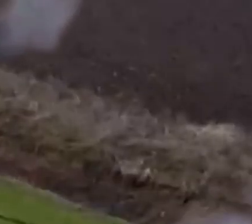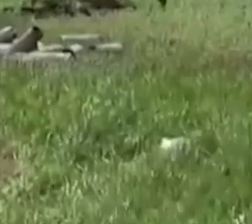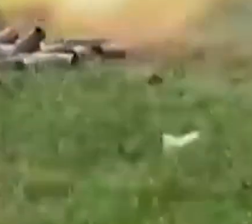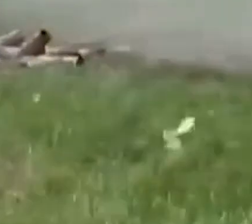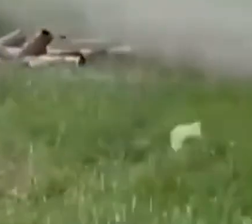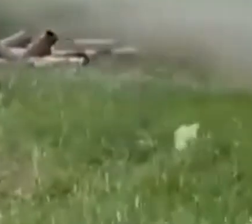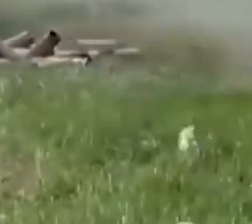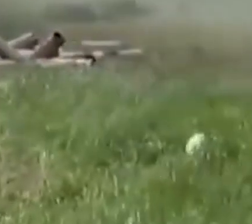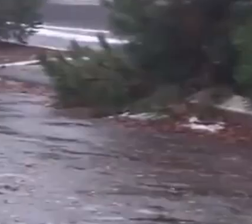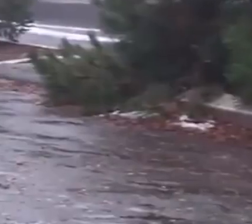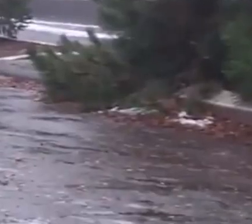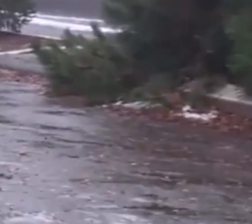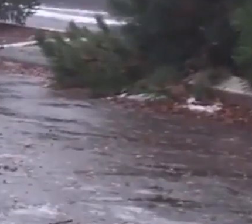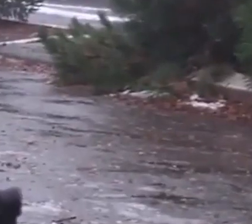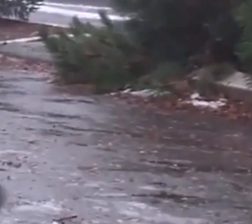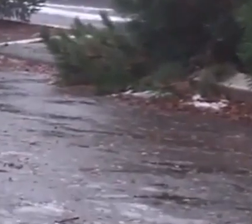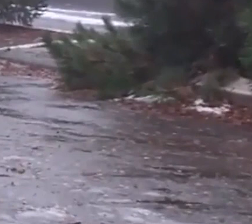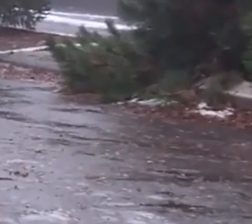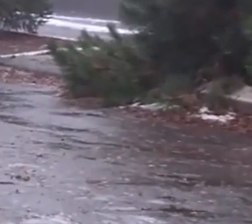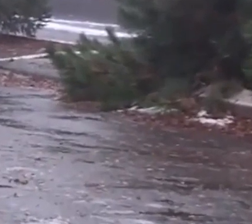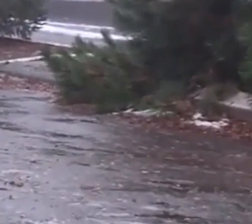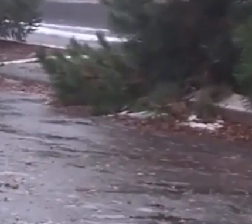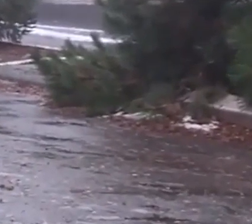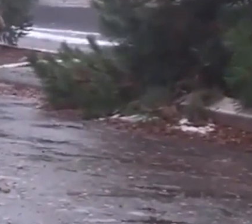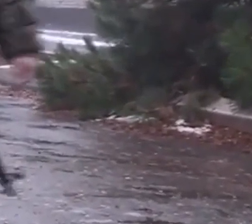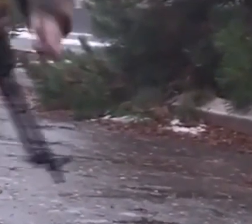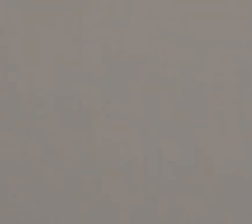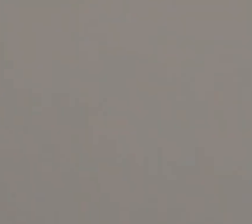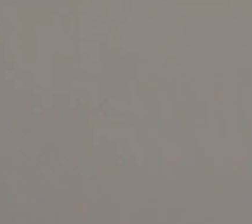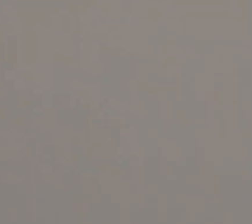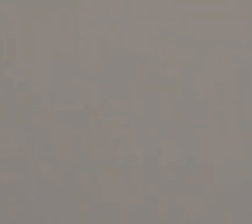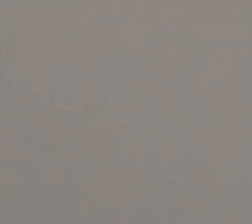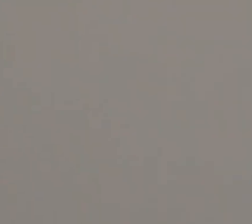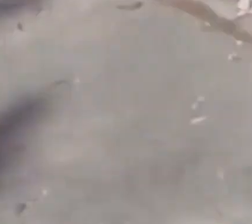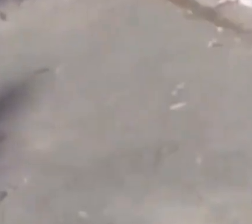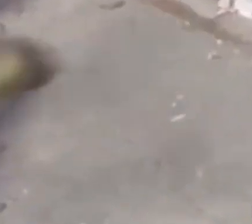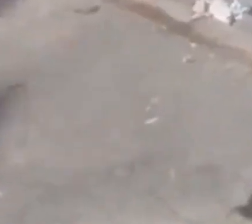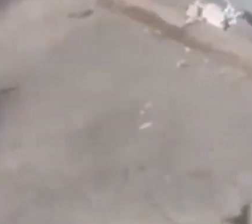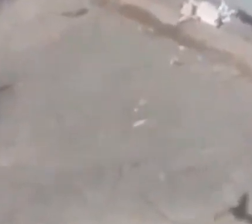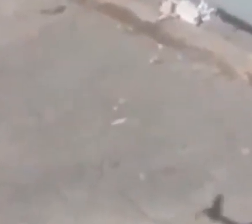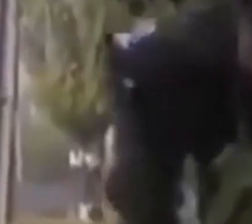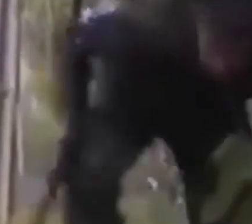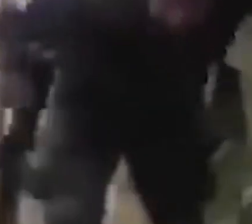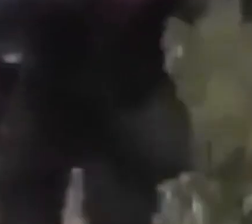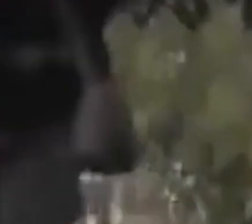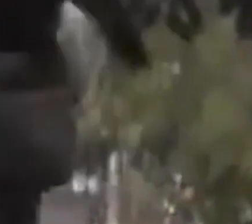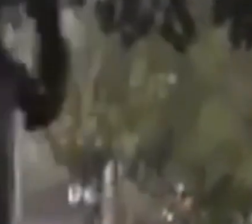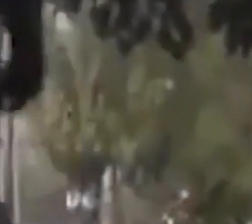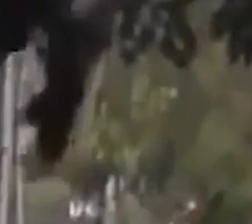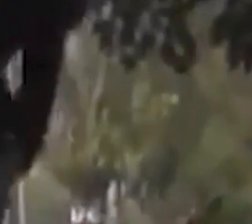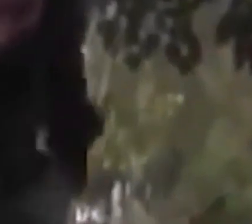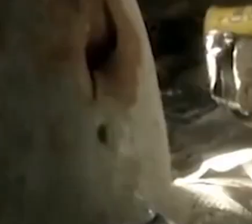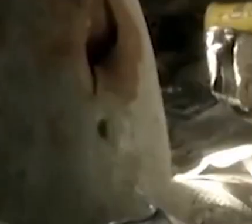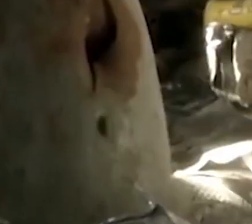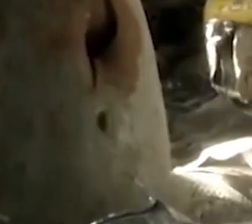она за нашу веру. Почему на войне нет неверующих? Смерть находится буквально в миллиметре. К Богу